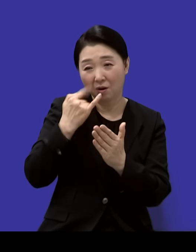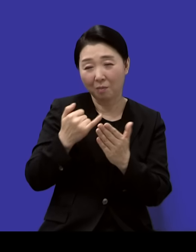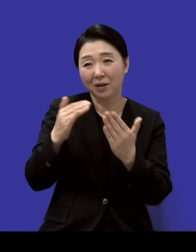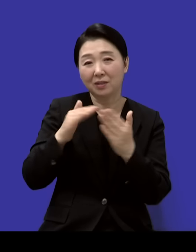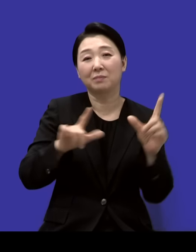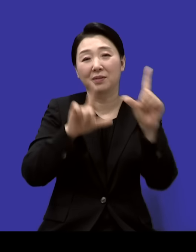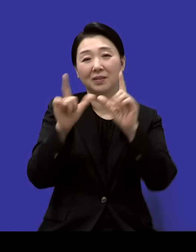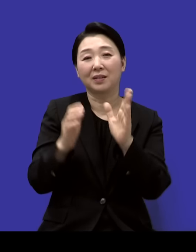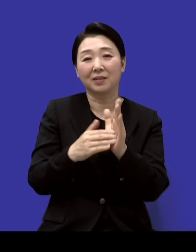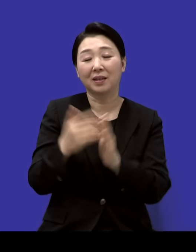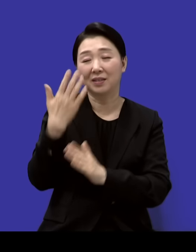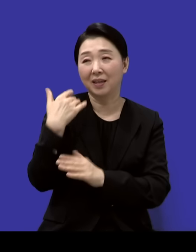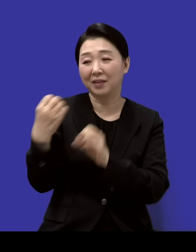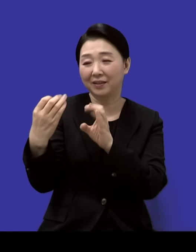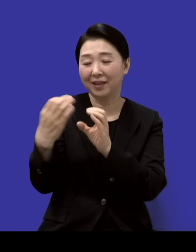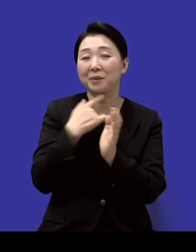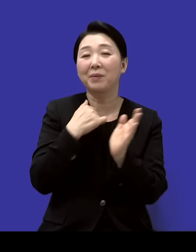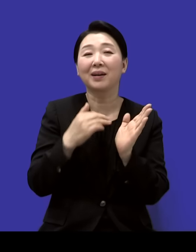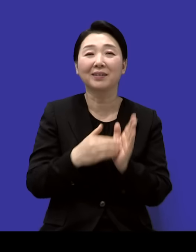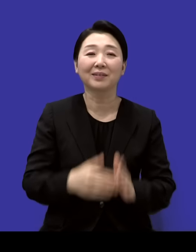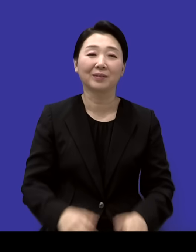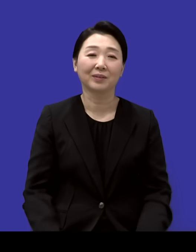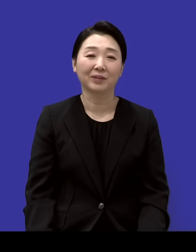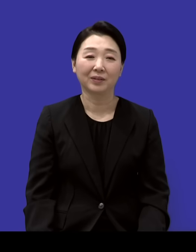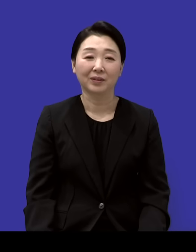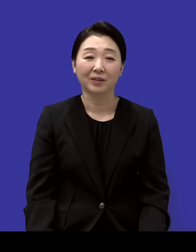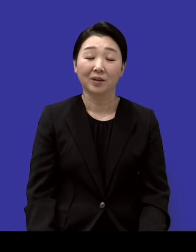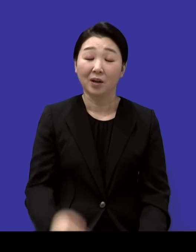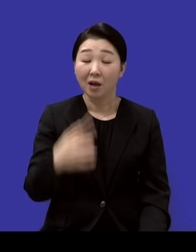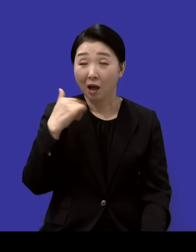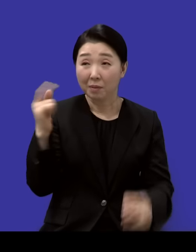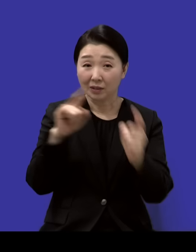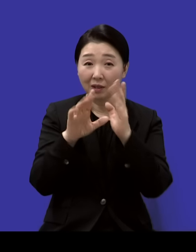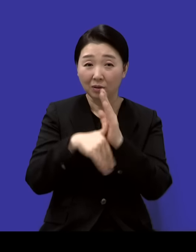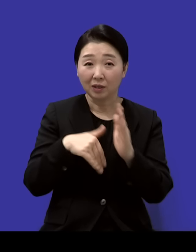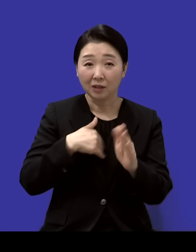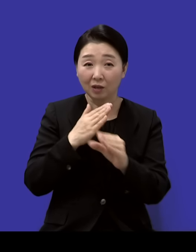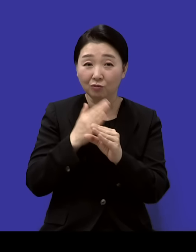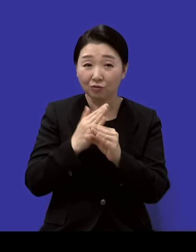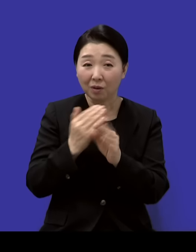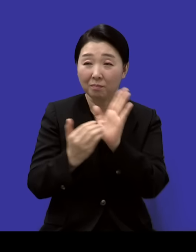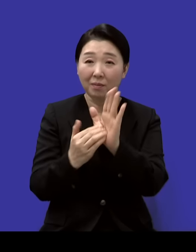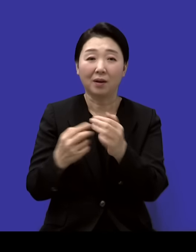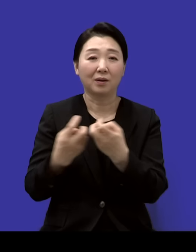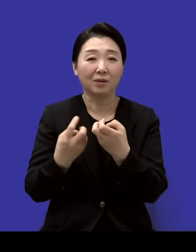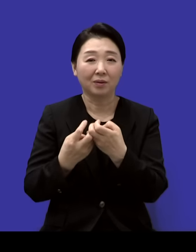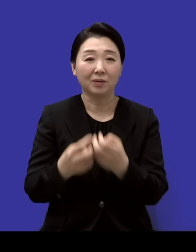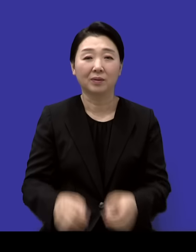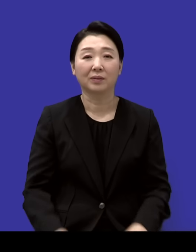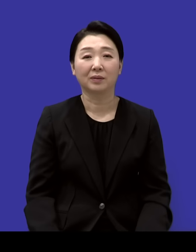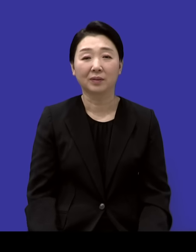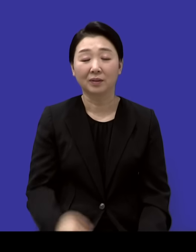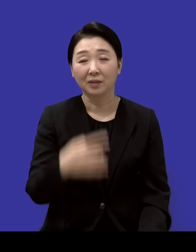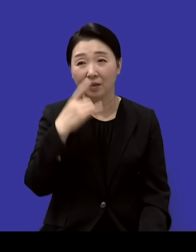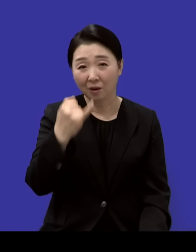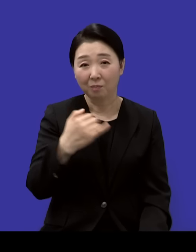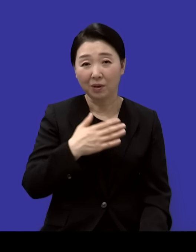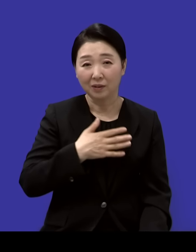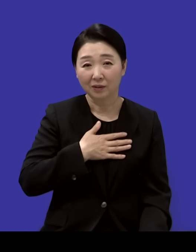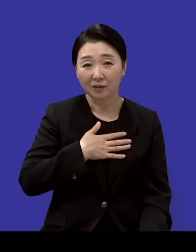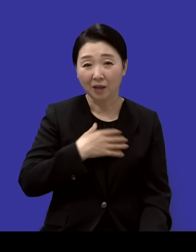동안 옛날 얘기를 한번 꺼낸 적이 있어요. 엄마 옛날에 아빠랑 싸울 때 내가 그때 중간에서 어떻게 막았고 엄마 옛날에